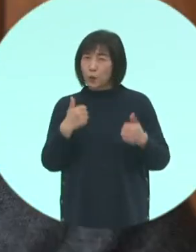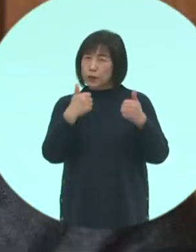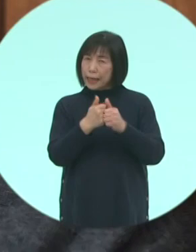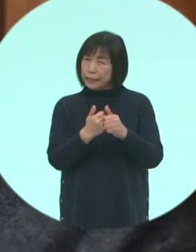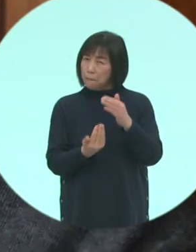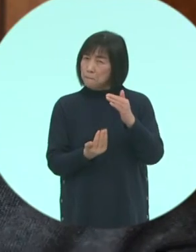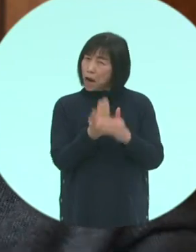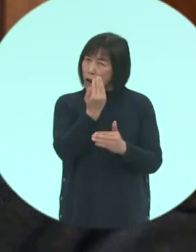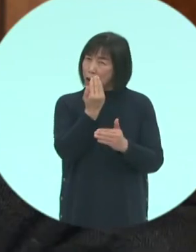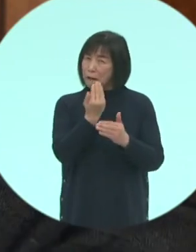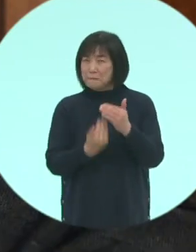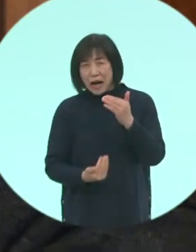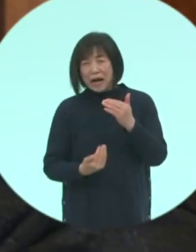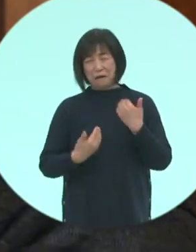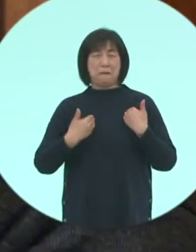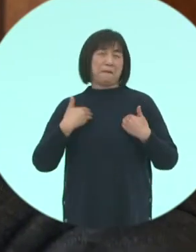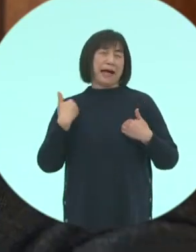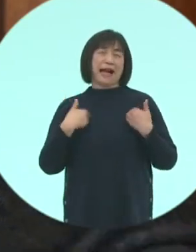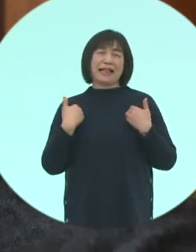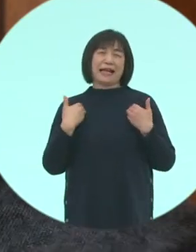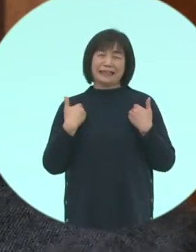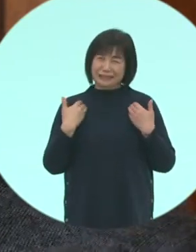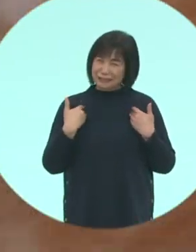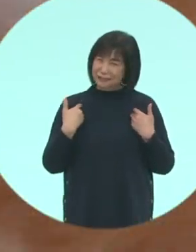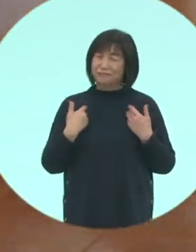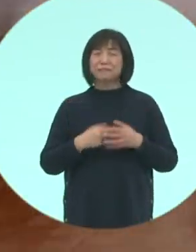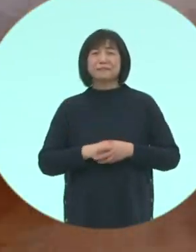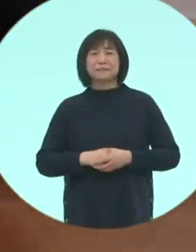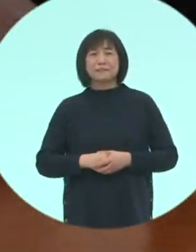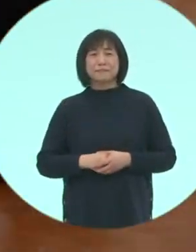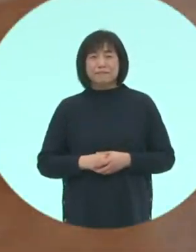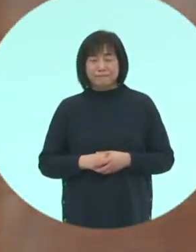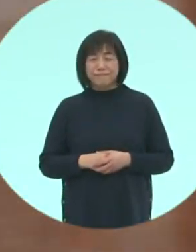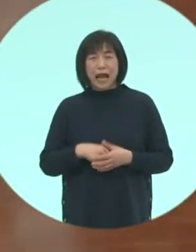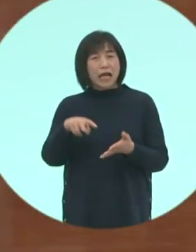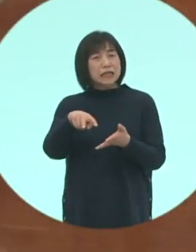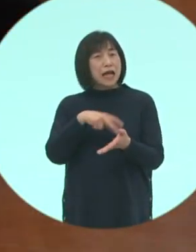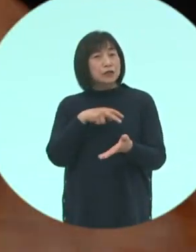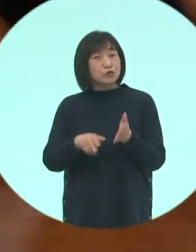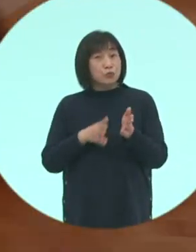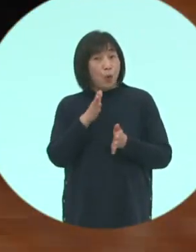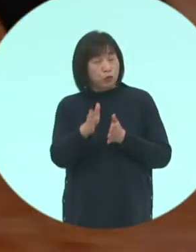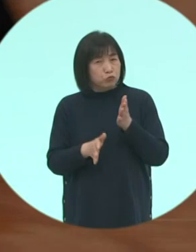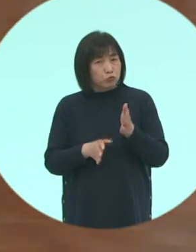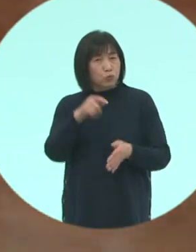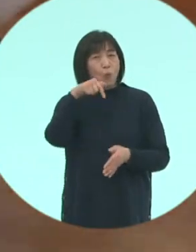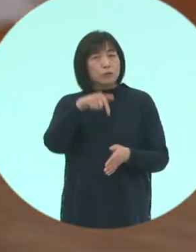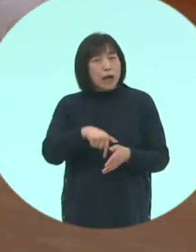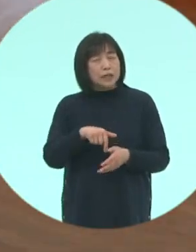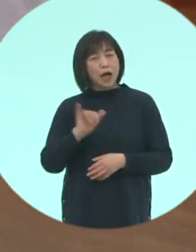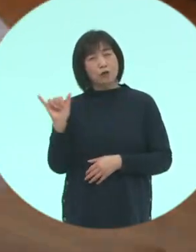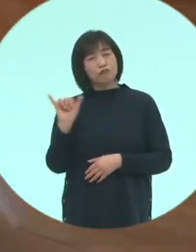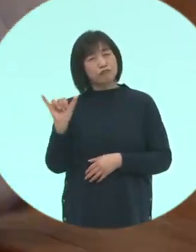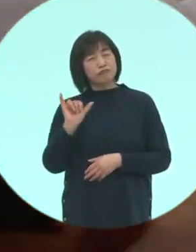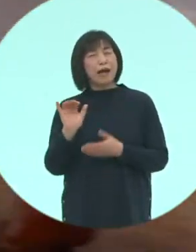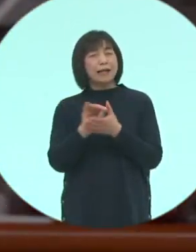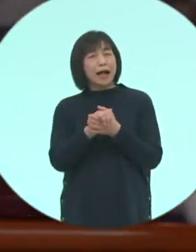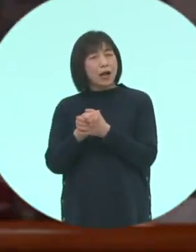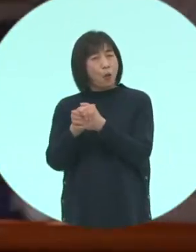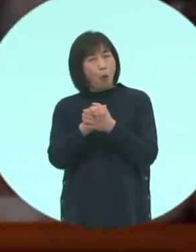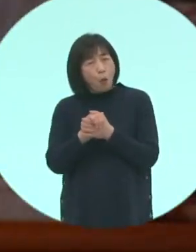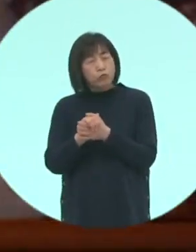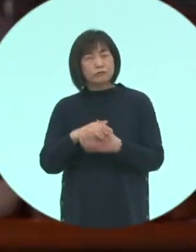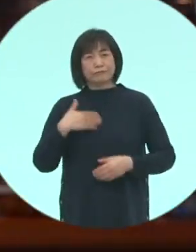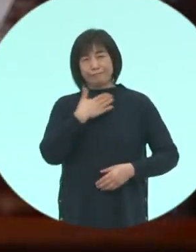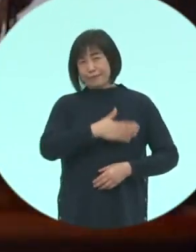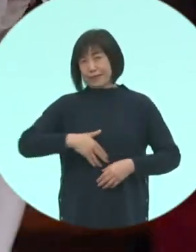なくなってなんせ予選がありますからね。 ダンススポーツを通して夫婦仲良く健康的